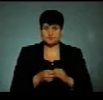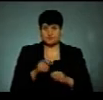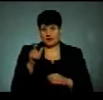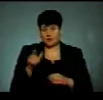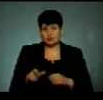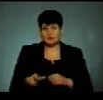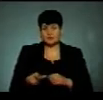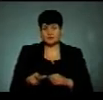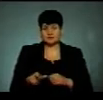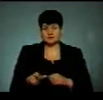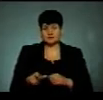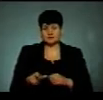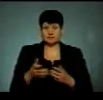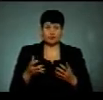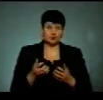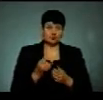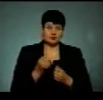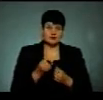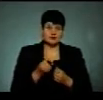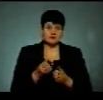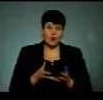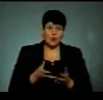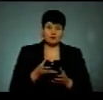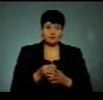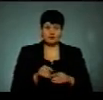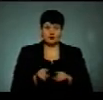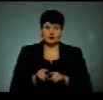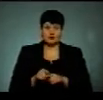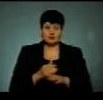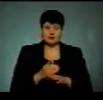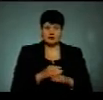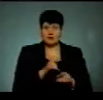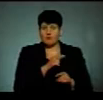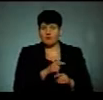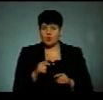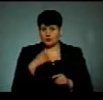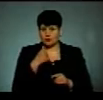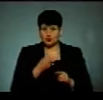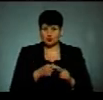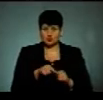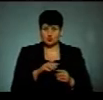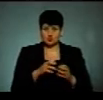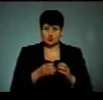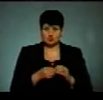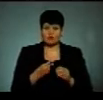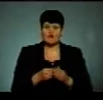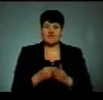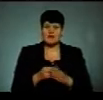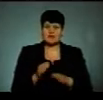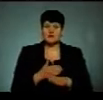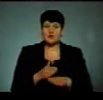людина, виходить, що оплачує рівними частинами протягом року оцю суму. Вартість